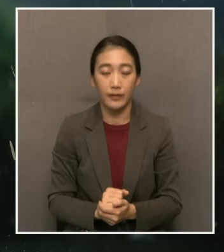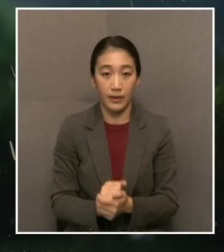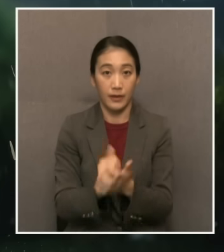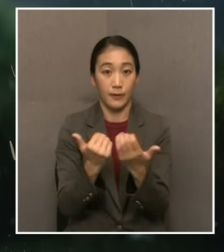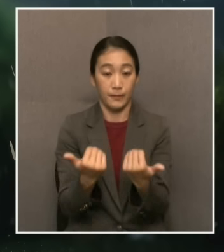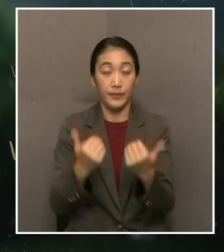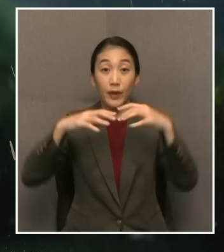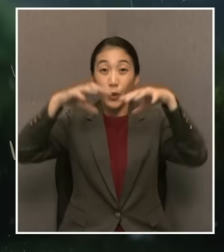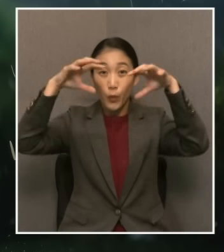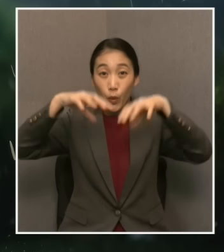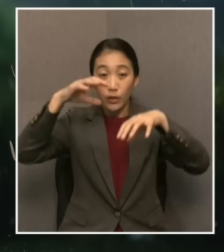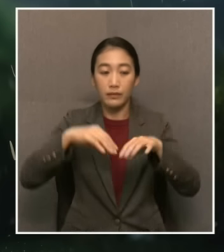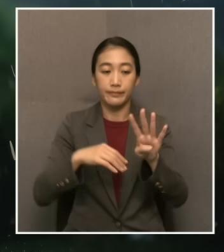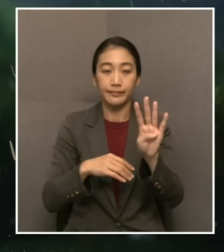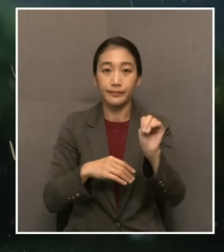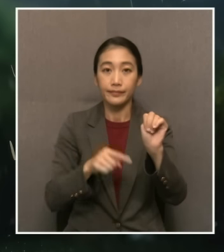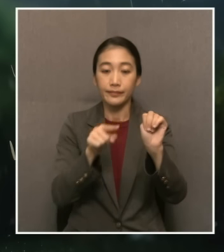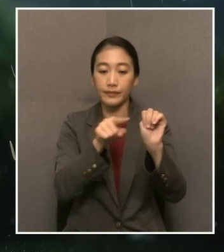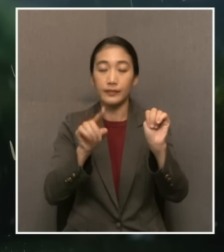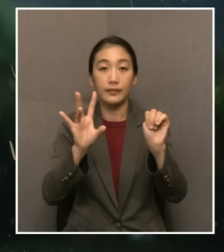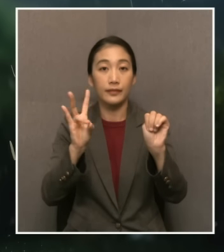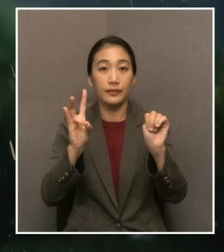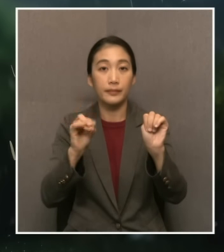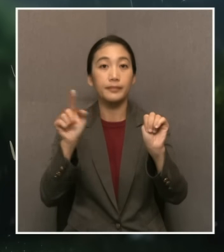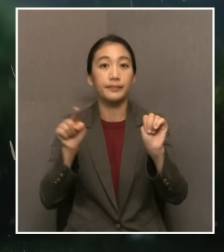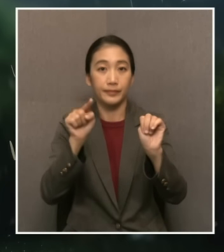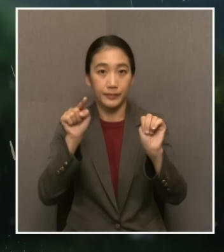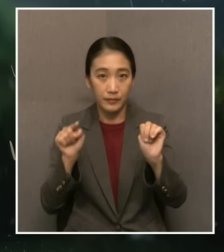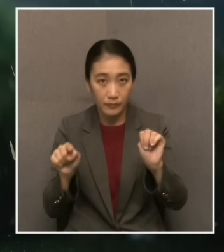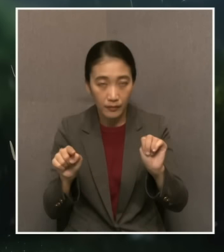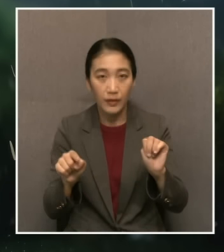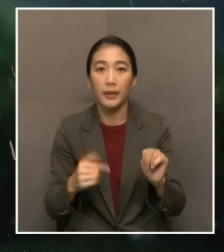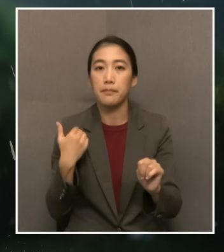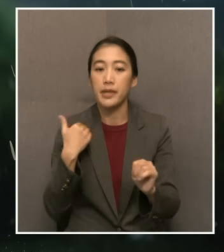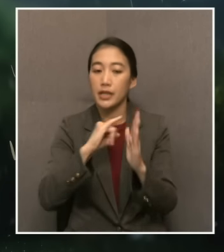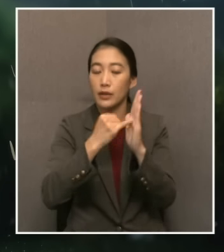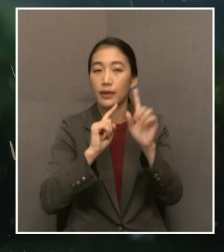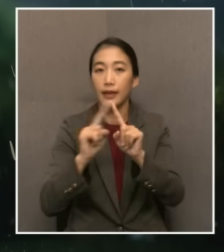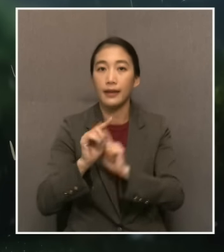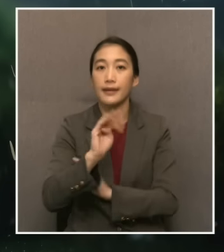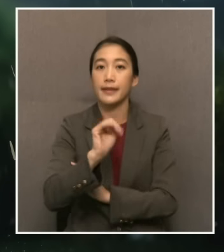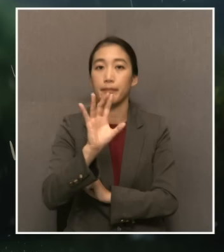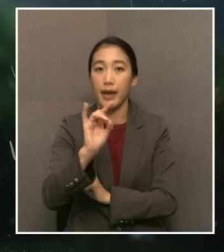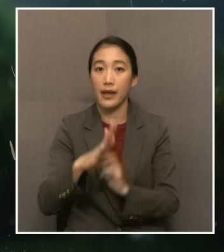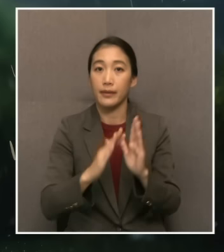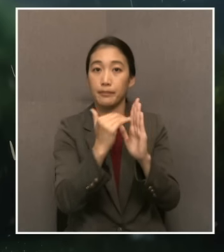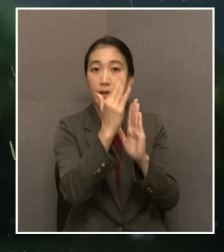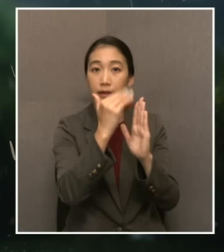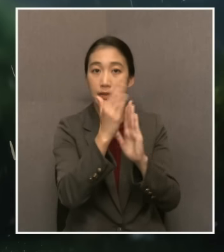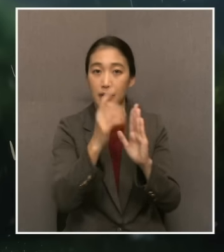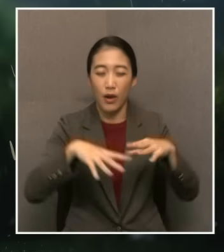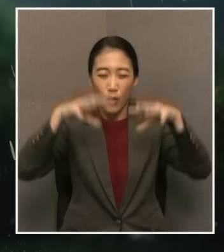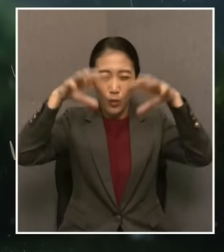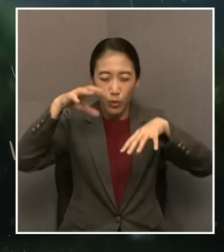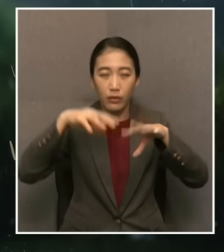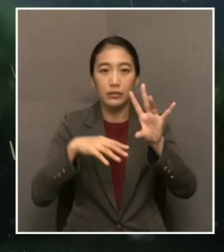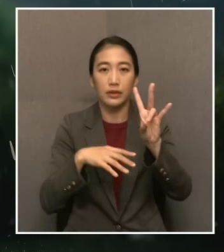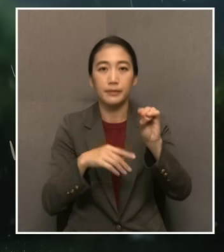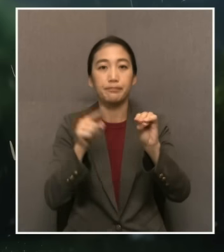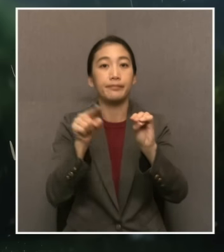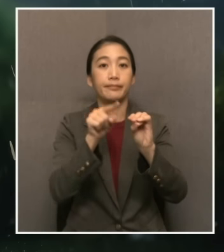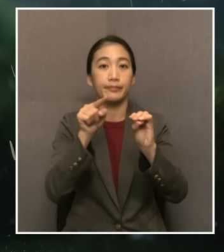ร้อยละ 40-70ของพื้นที่ค่ะตกปกคลุมใน 48จังหวัดภาคเหนือฝนร้อยละ 70ของพื้นที่